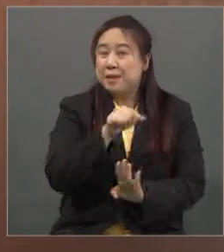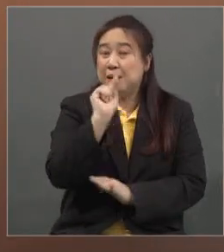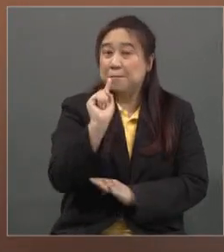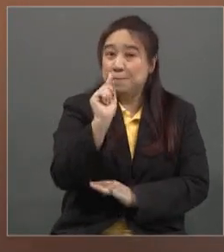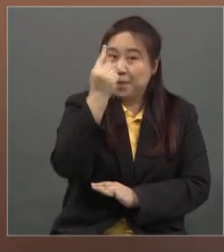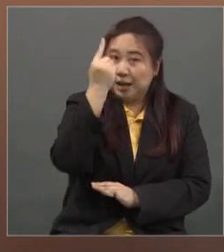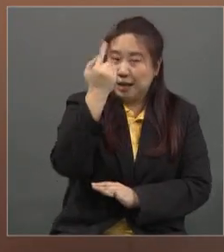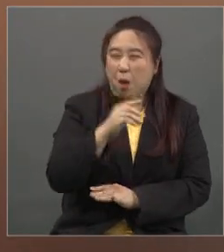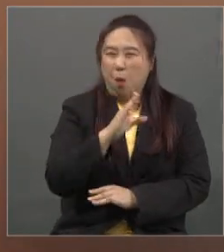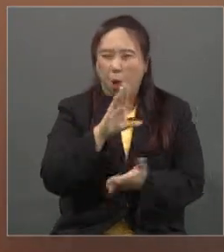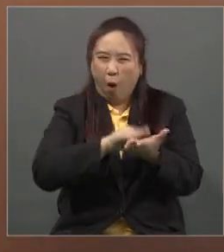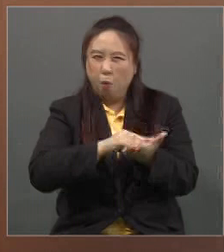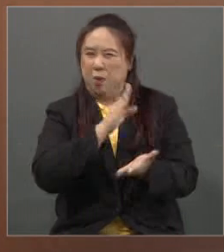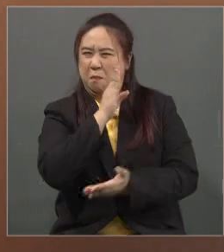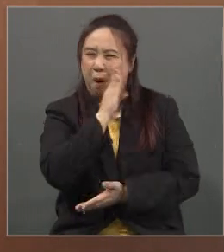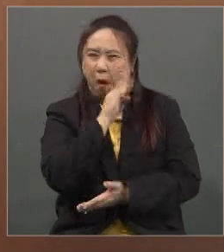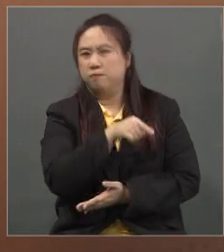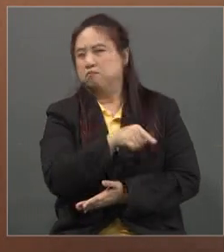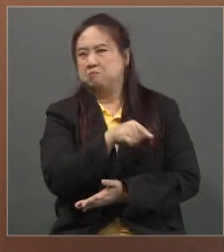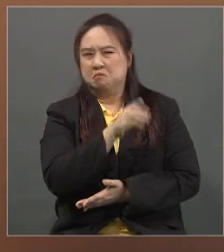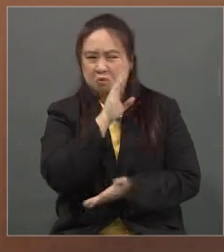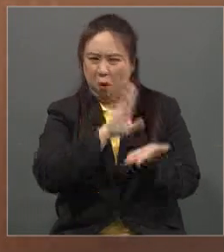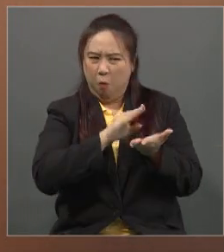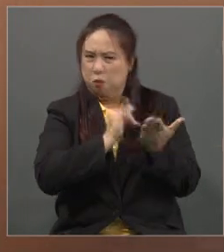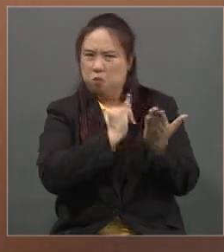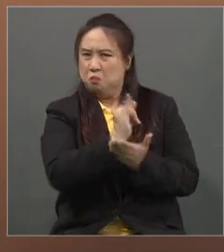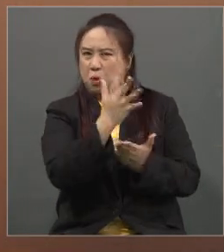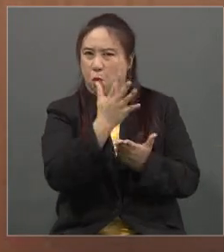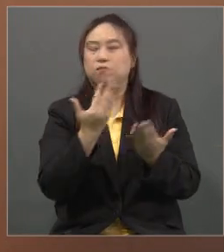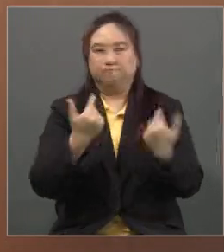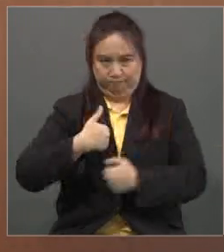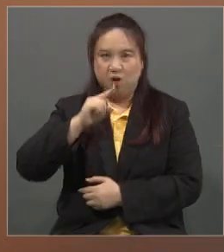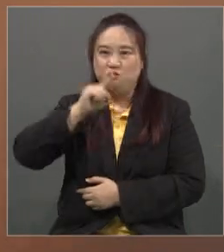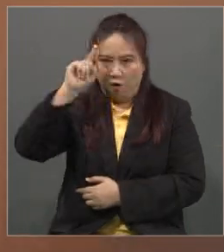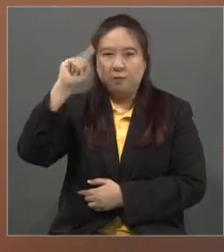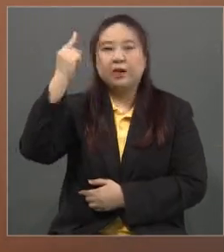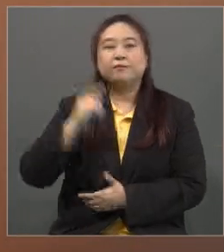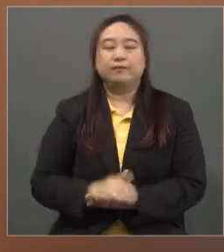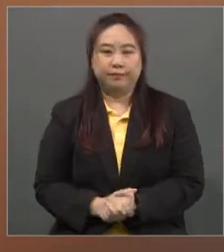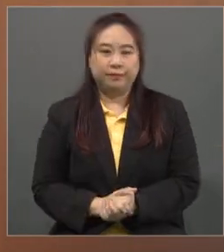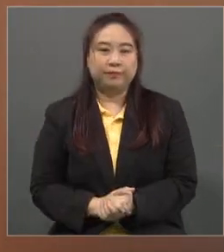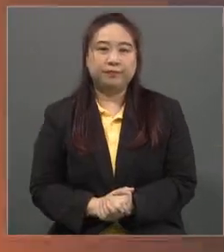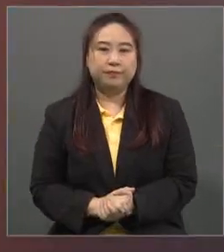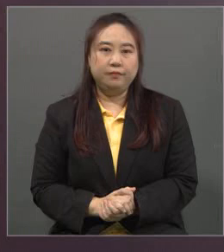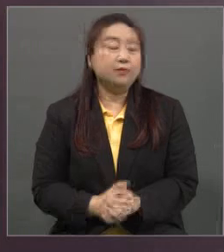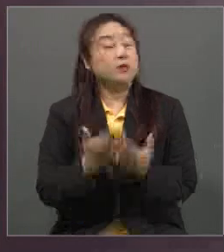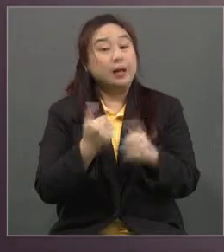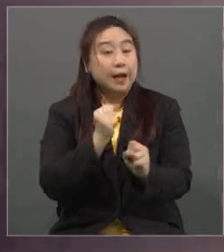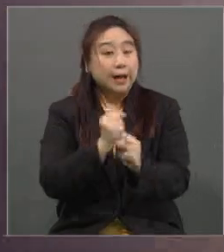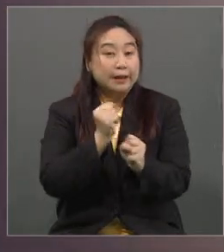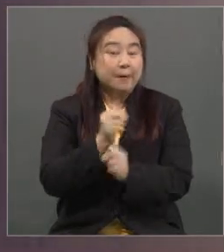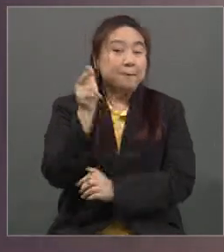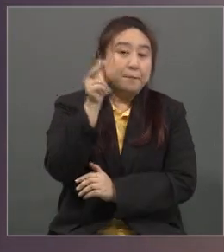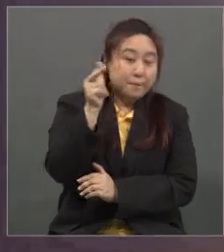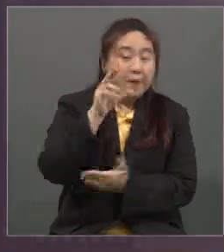ง่มุมที่ไม่เป็นความจริงนะครับทางคุณสนธิยาก็บอกว่าพร้อมที่จะออกมาร้องเรียนอีกเช่นเดียวกันนะครับเพราะฉะนั้นอีกหนึ่งข้อคิดในเรื่องของการนำเสนอ